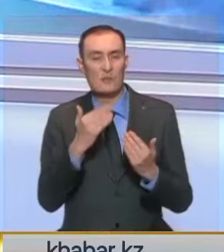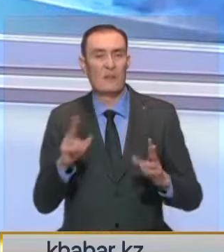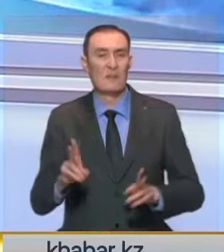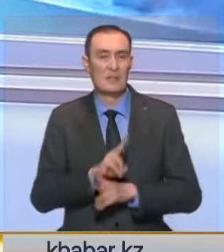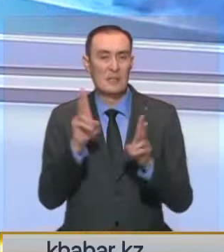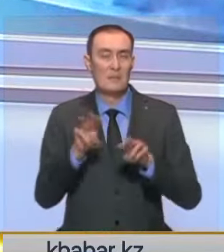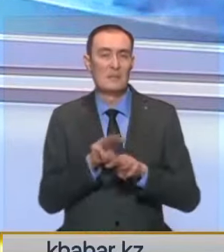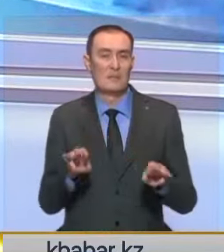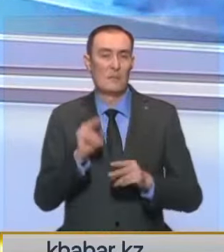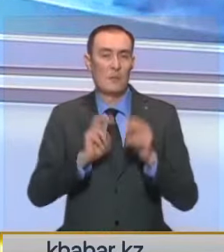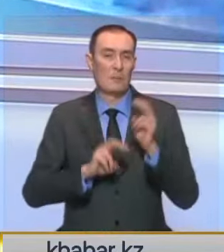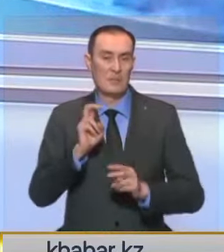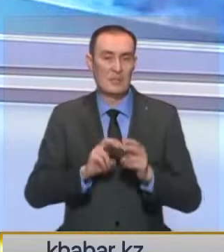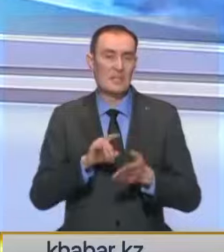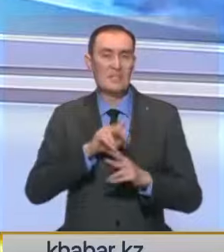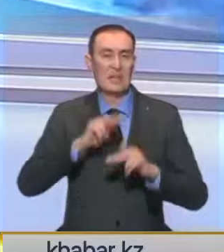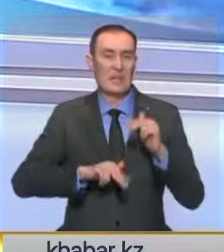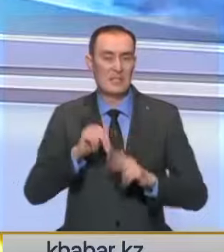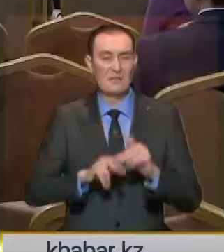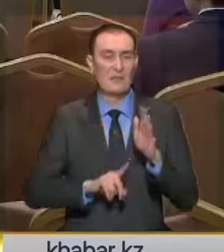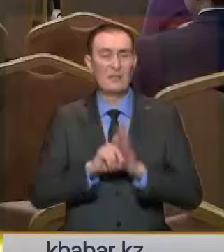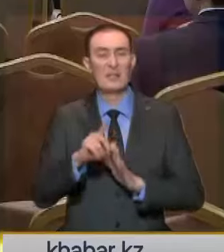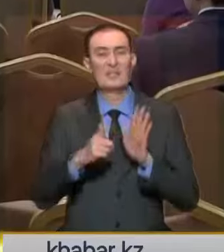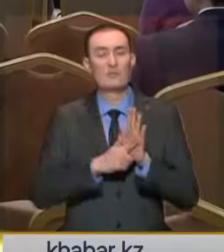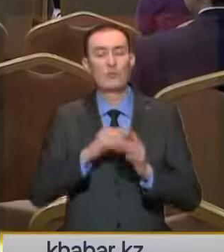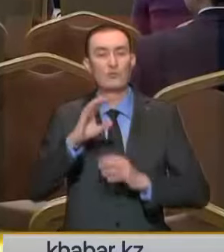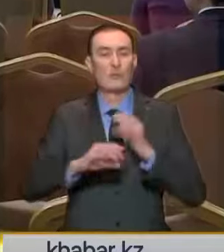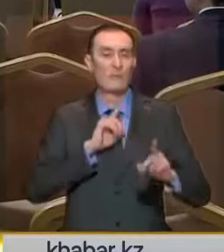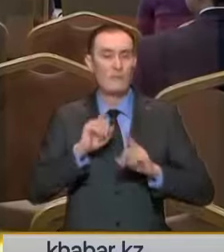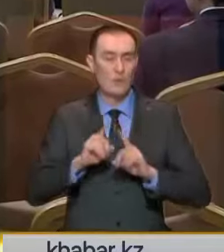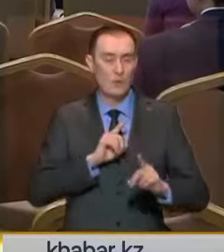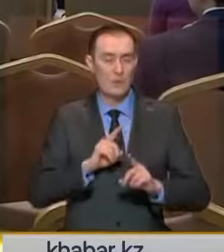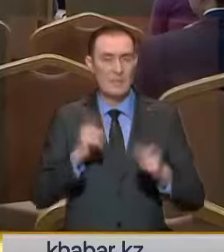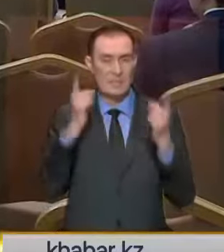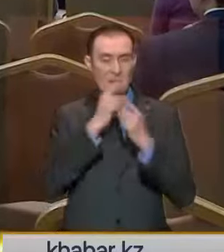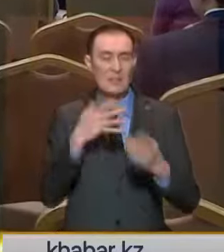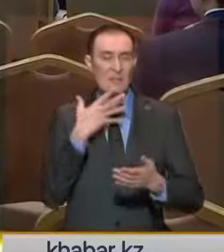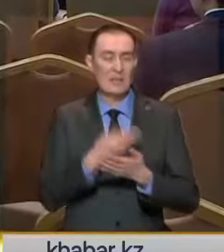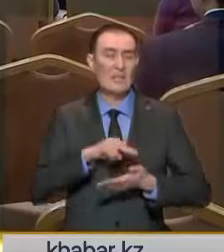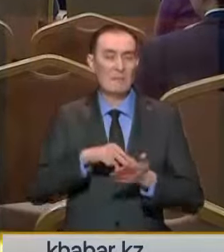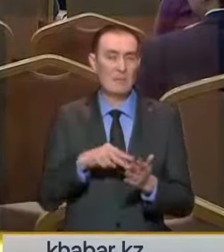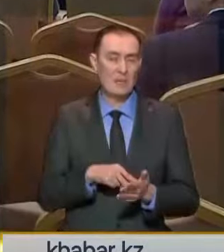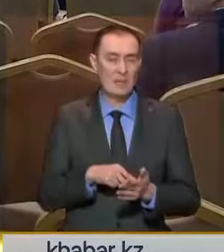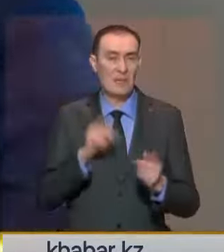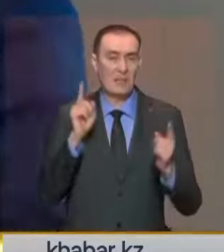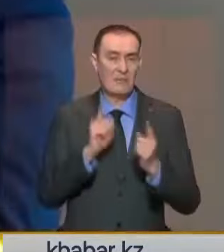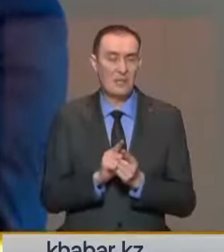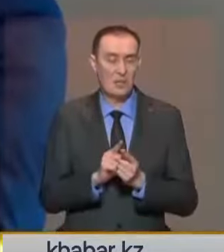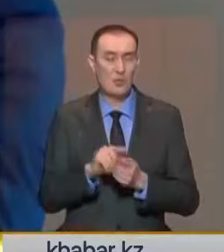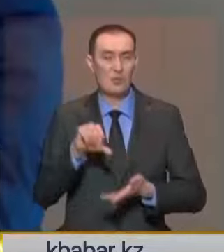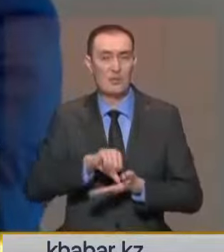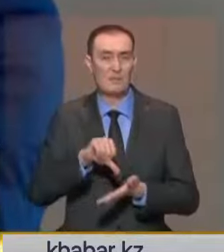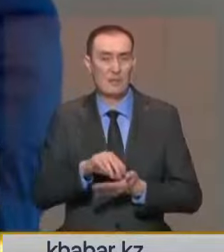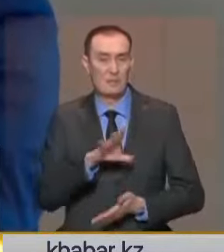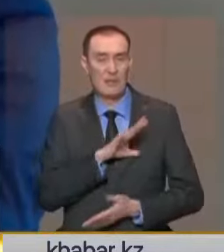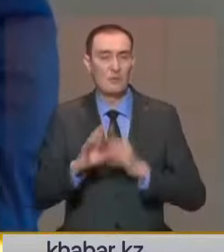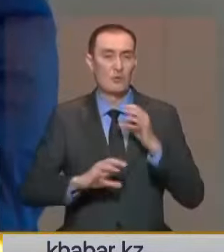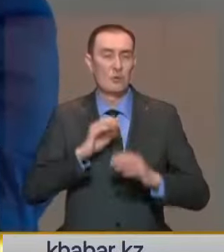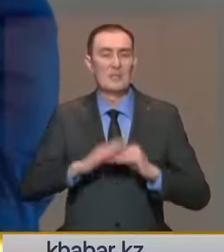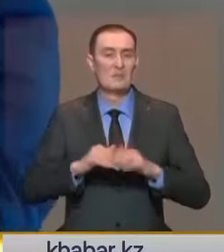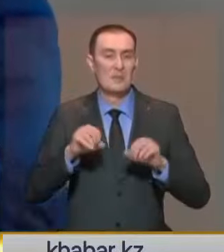в Астане Министерство промышленности и строительства на 7-м международном форуме заявило о своих намерениях. На встрече участвовали